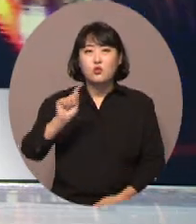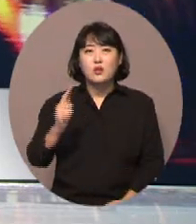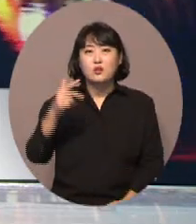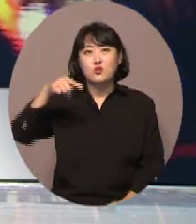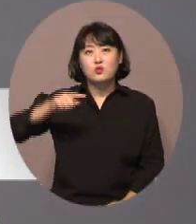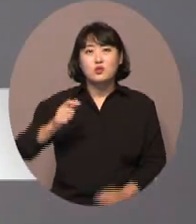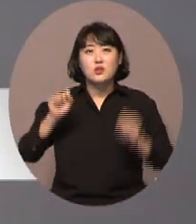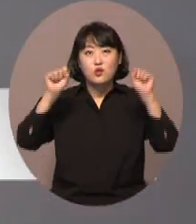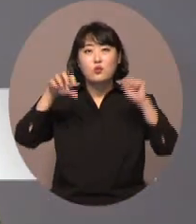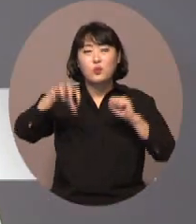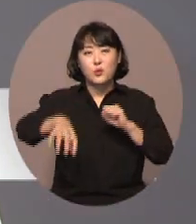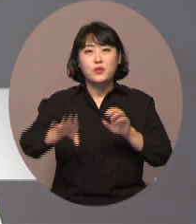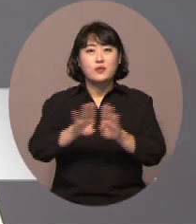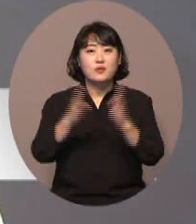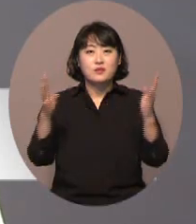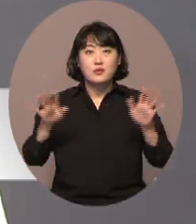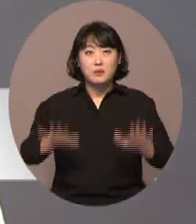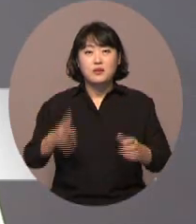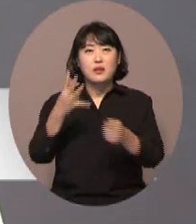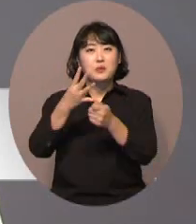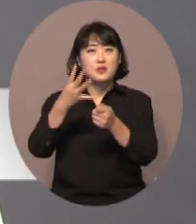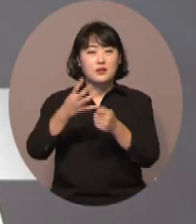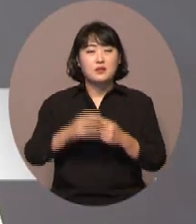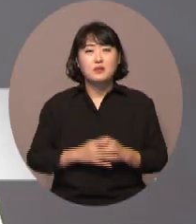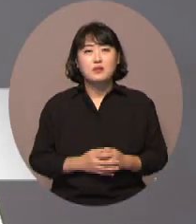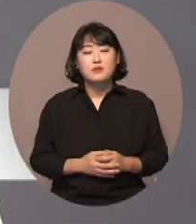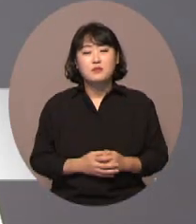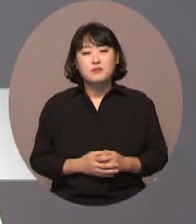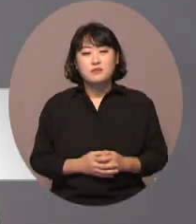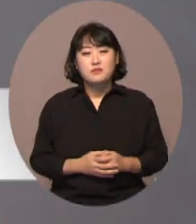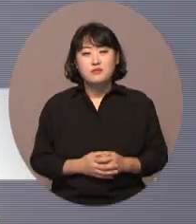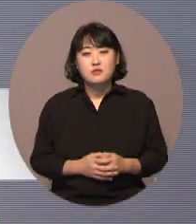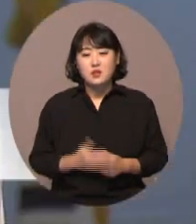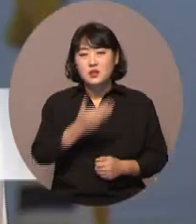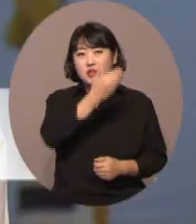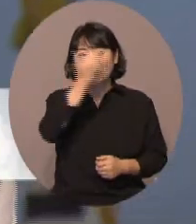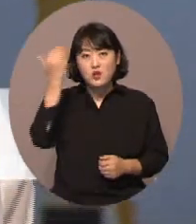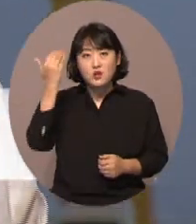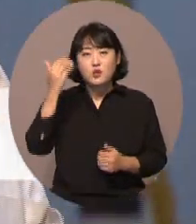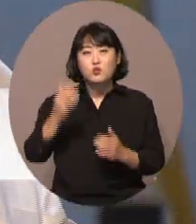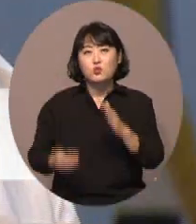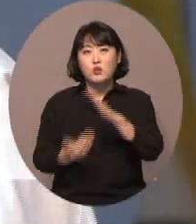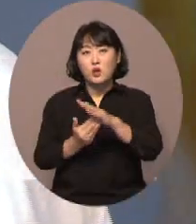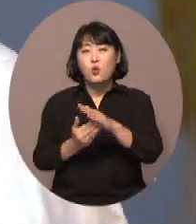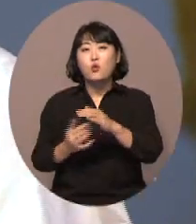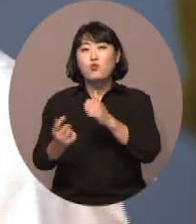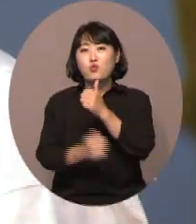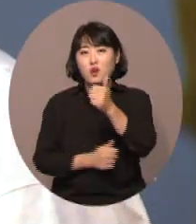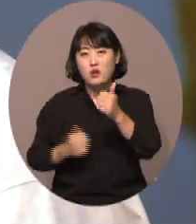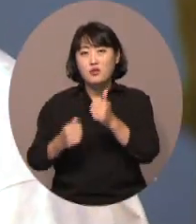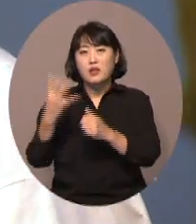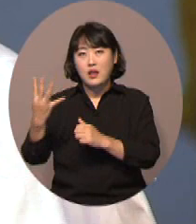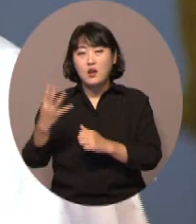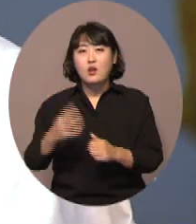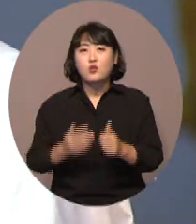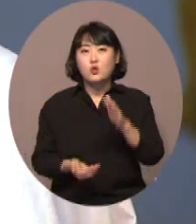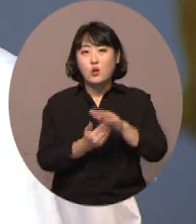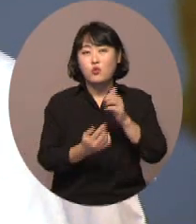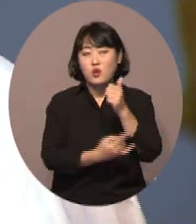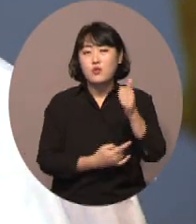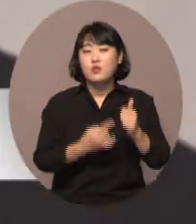열립니다. 네 번째로 열리는 이번 합동연설회에서는 청년 최고위원 후보 4명과 최고위원 후보